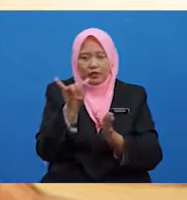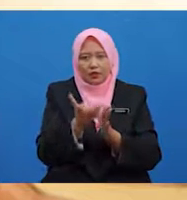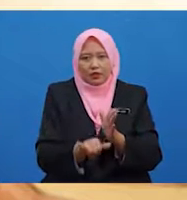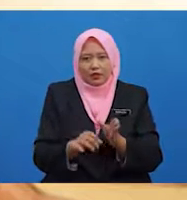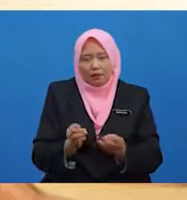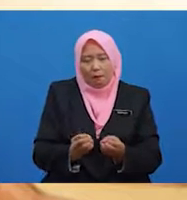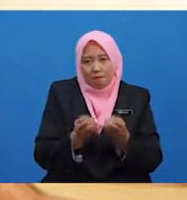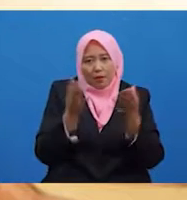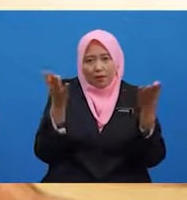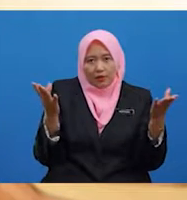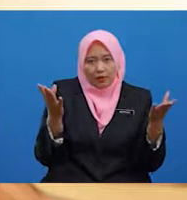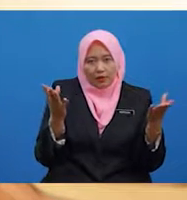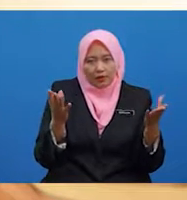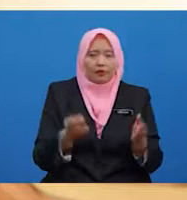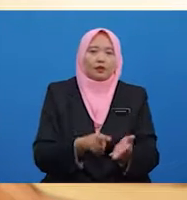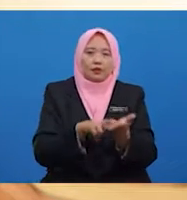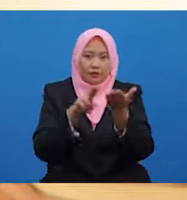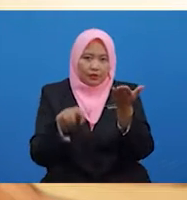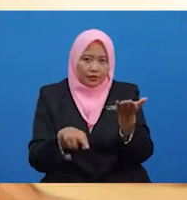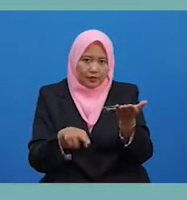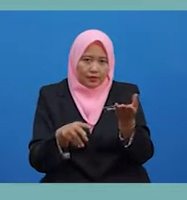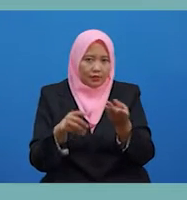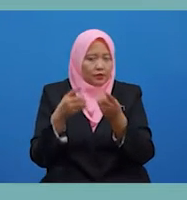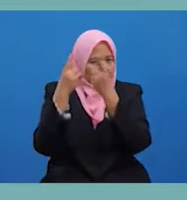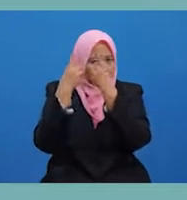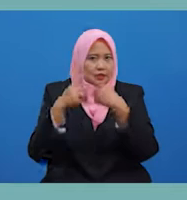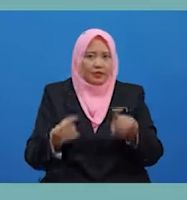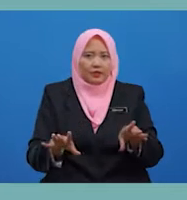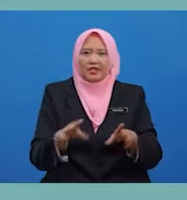data yang paling sedikit jumlahnya.